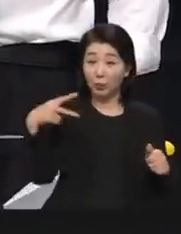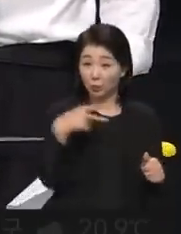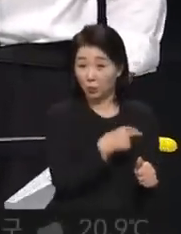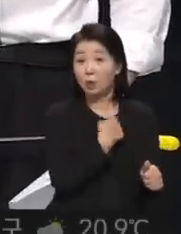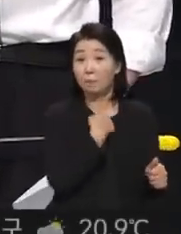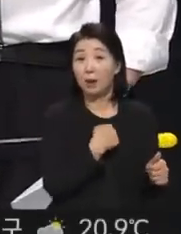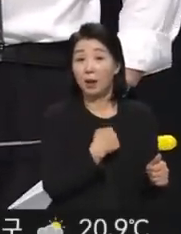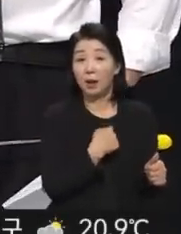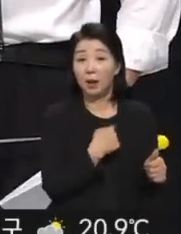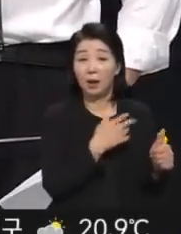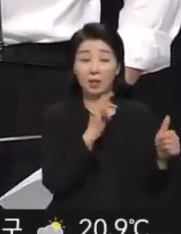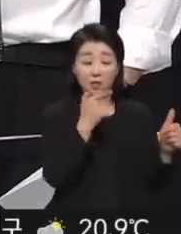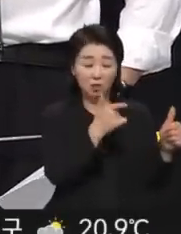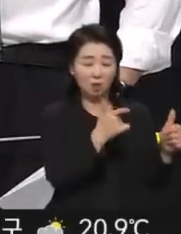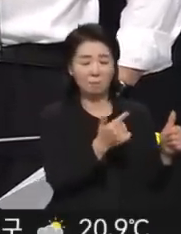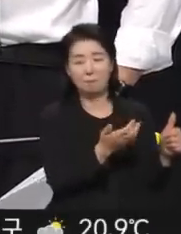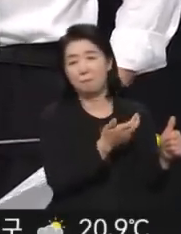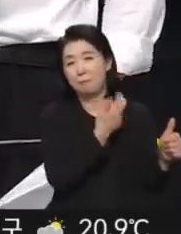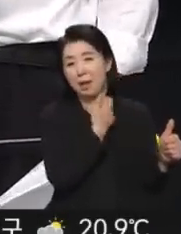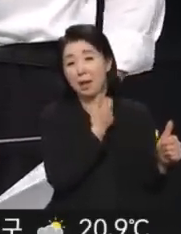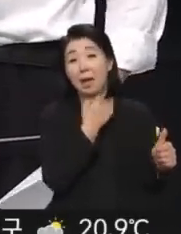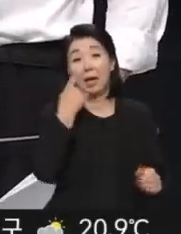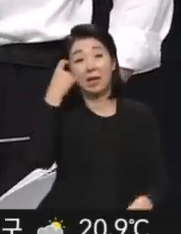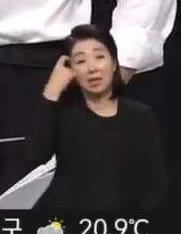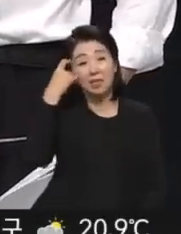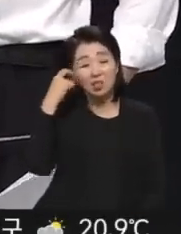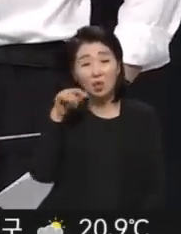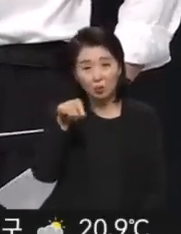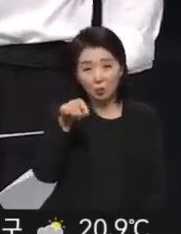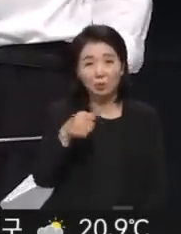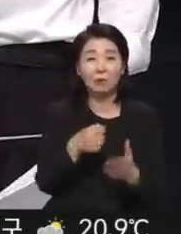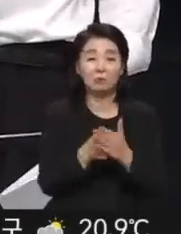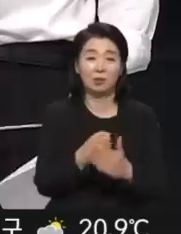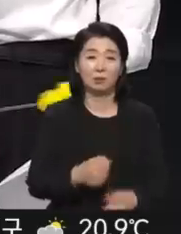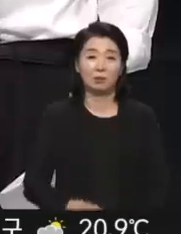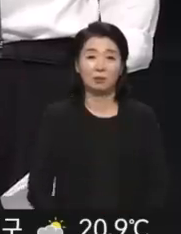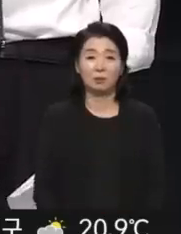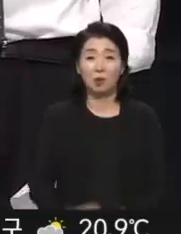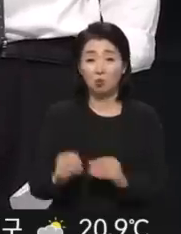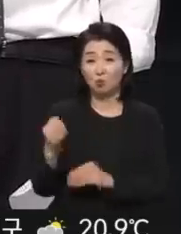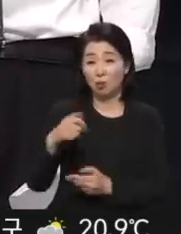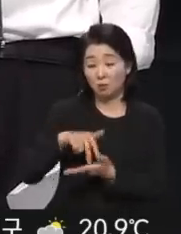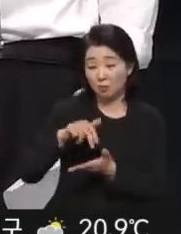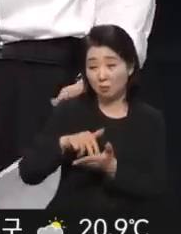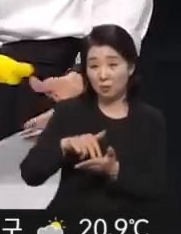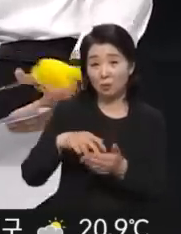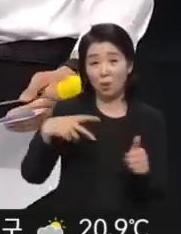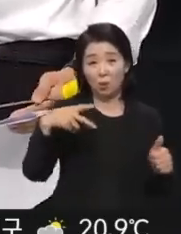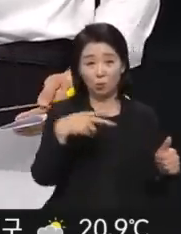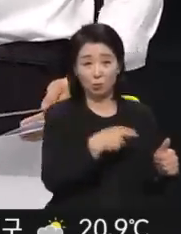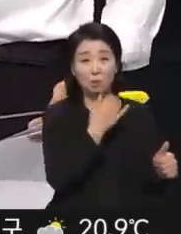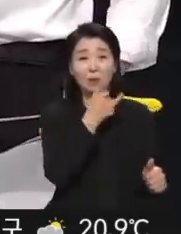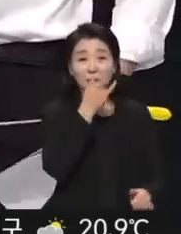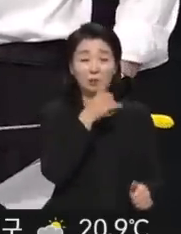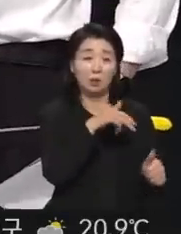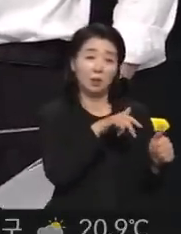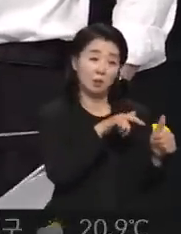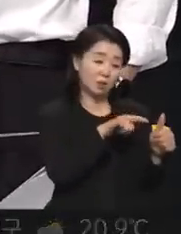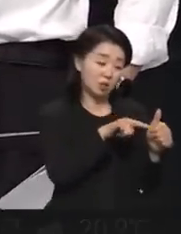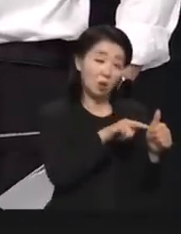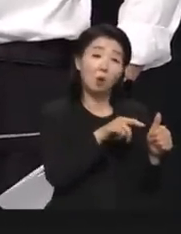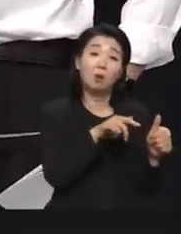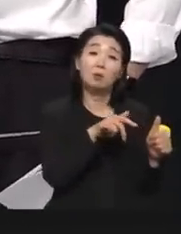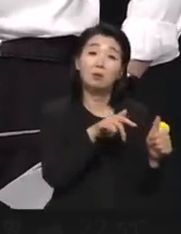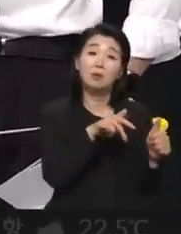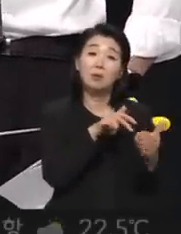나선 건데요. 전 씨가 배신감을 느끼는 것도 바로 이런 맥락 때문입니다. 국민의힘 입장에서는 손절일 수 있지만 이 전 씨